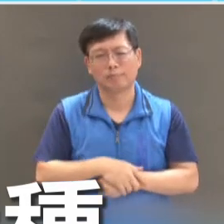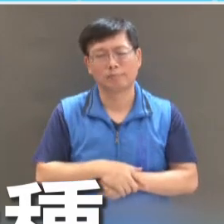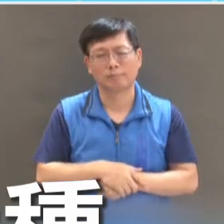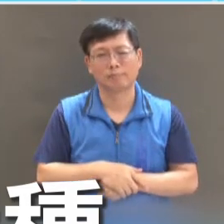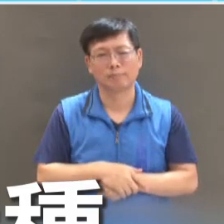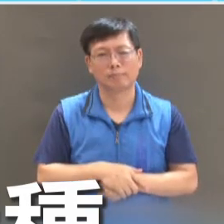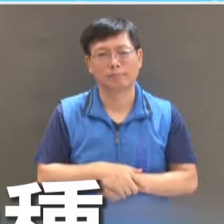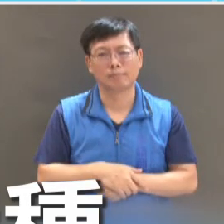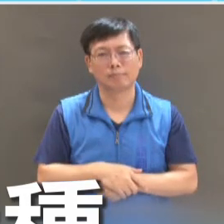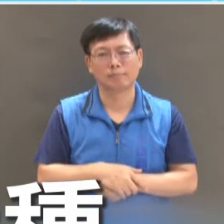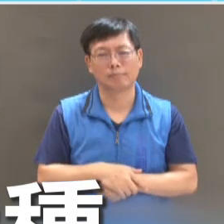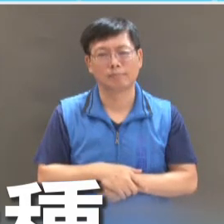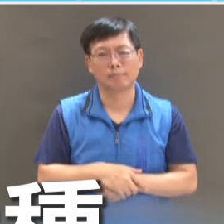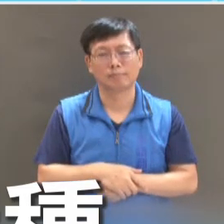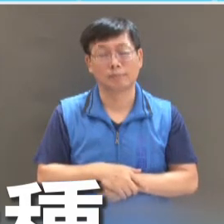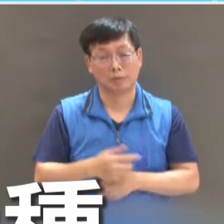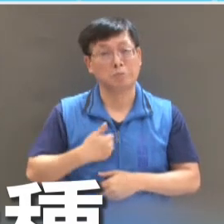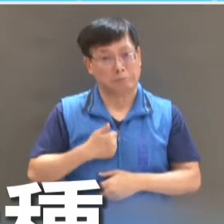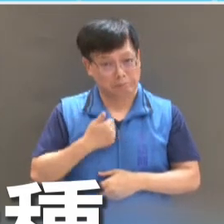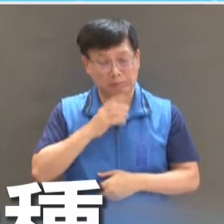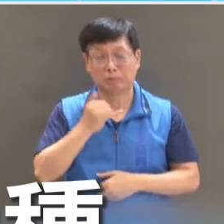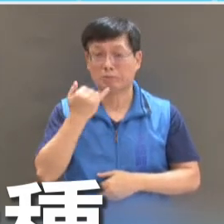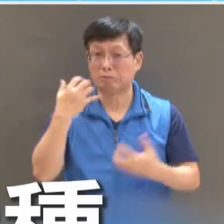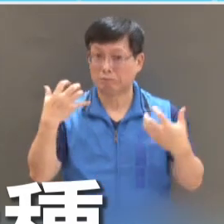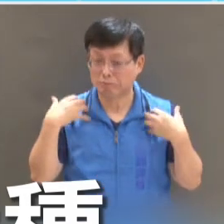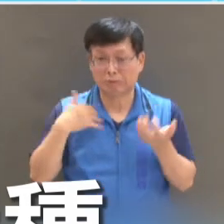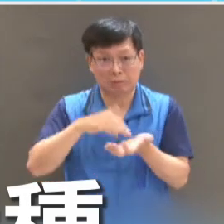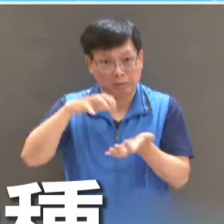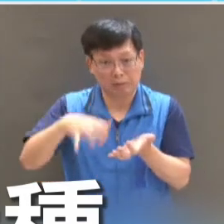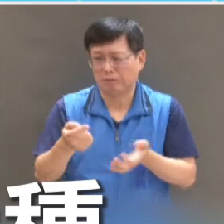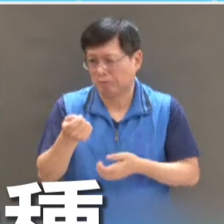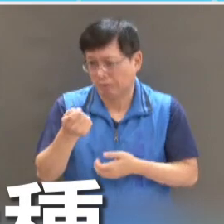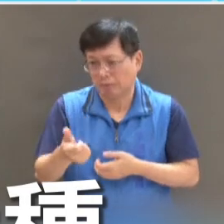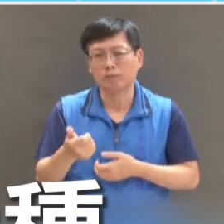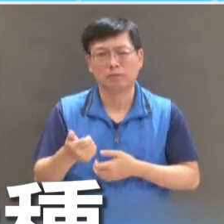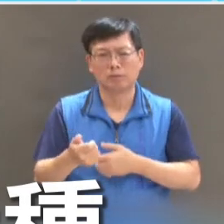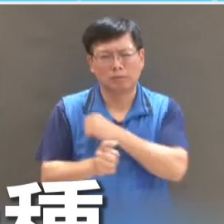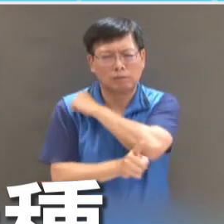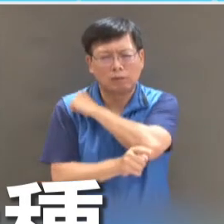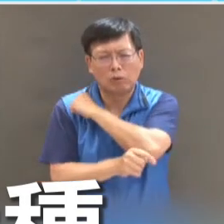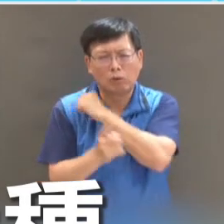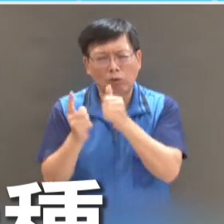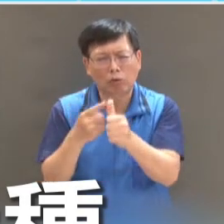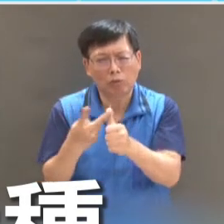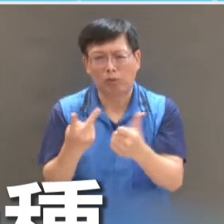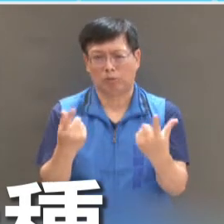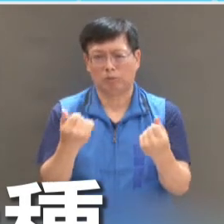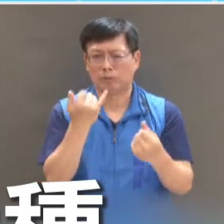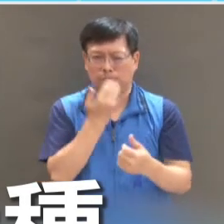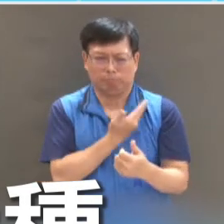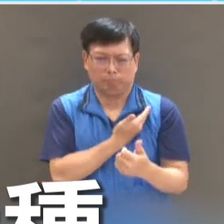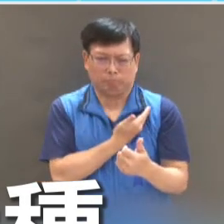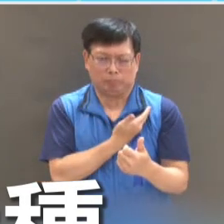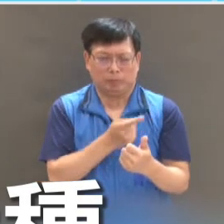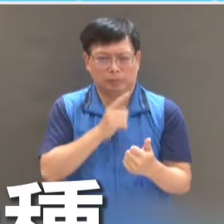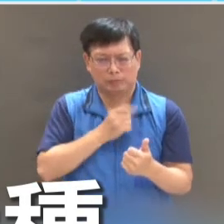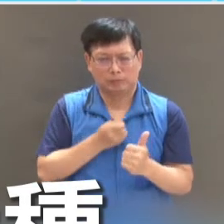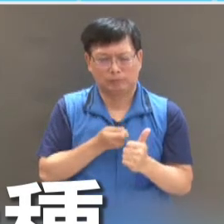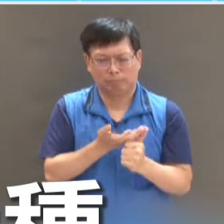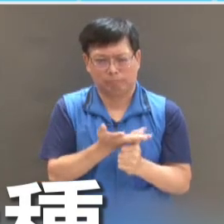的医疗量呢，能够挺住这么大的一个疫情的灾